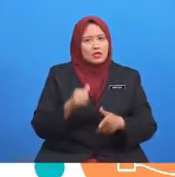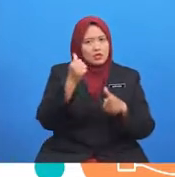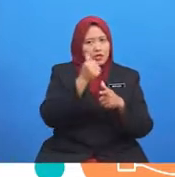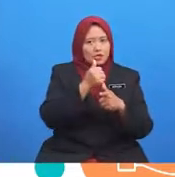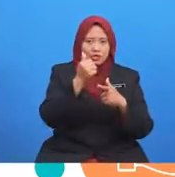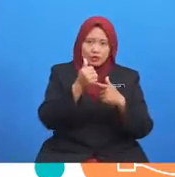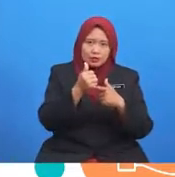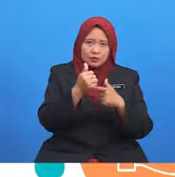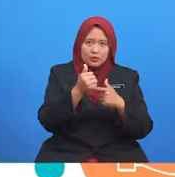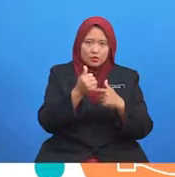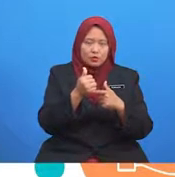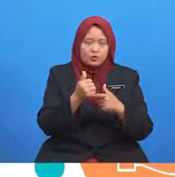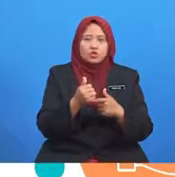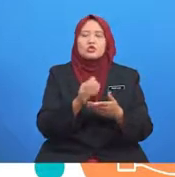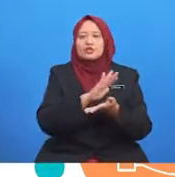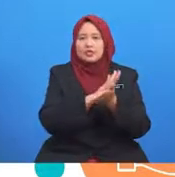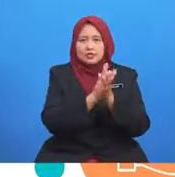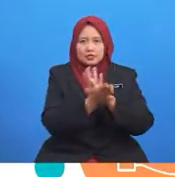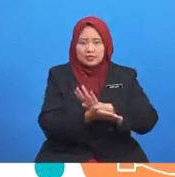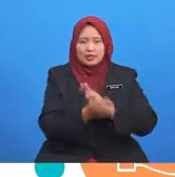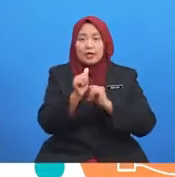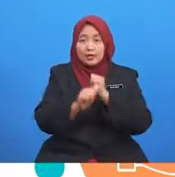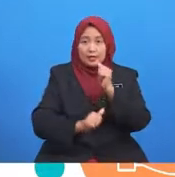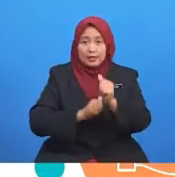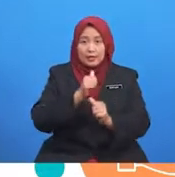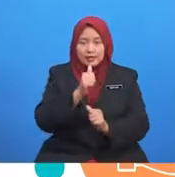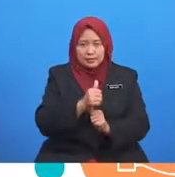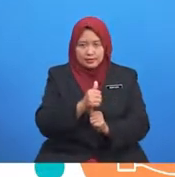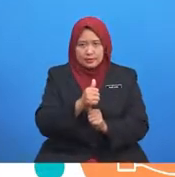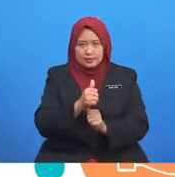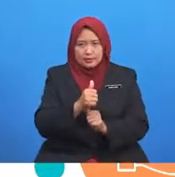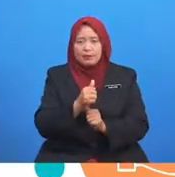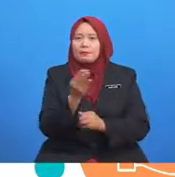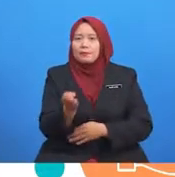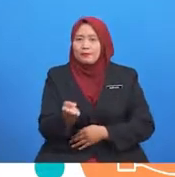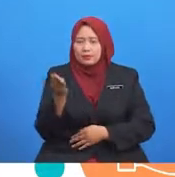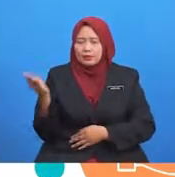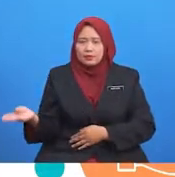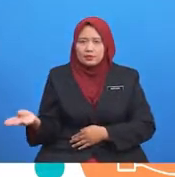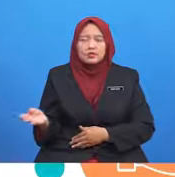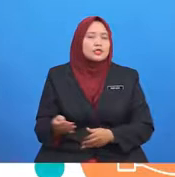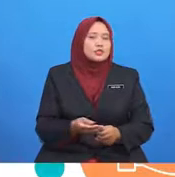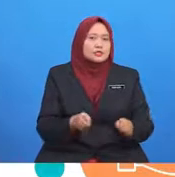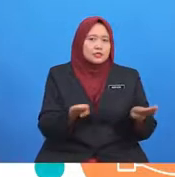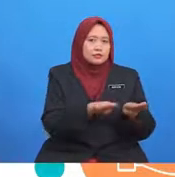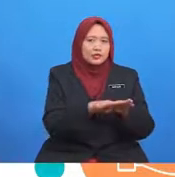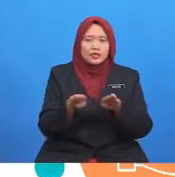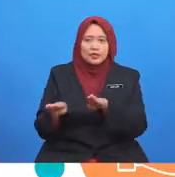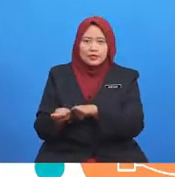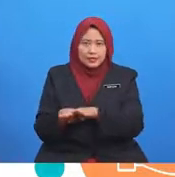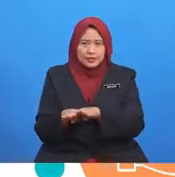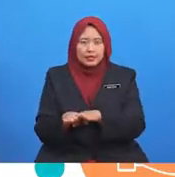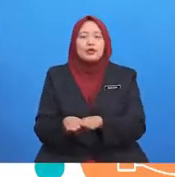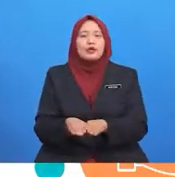menjadikan alam semula jadi ataupun alam benda sebagai bahan